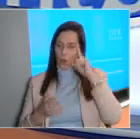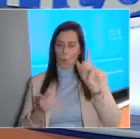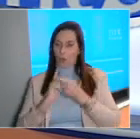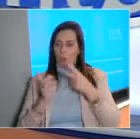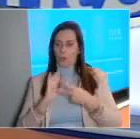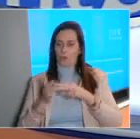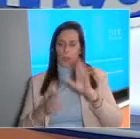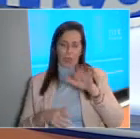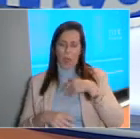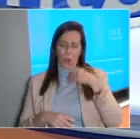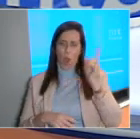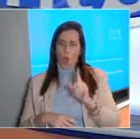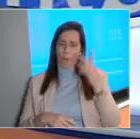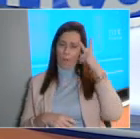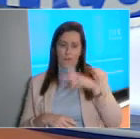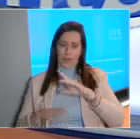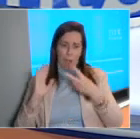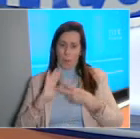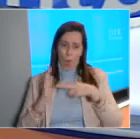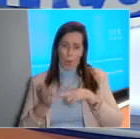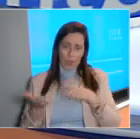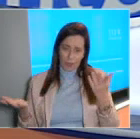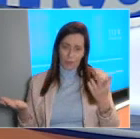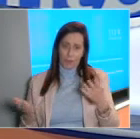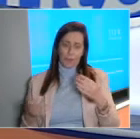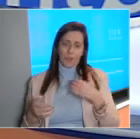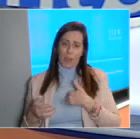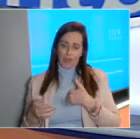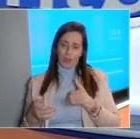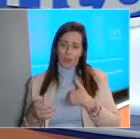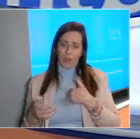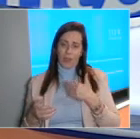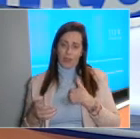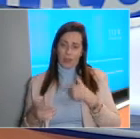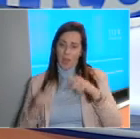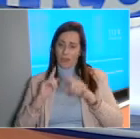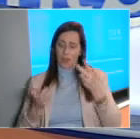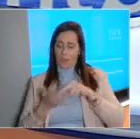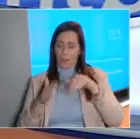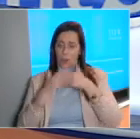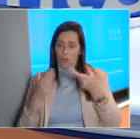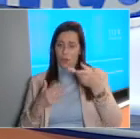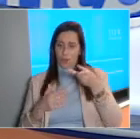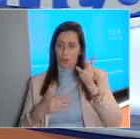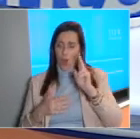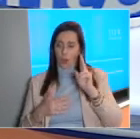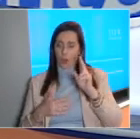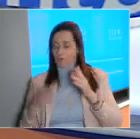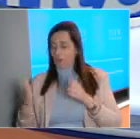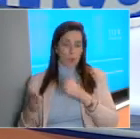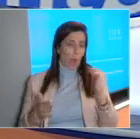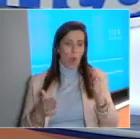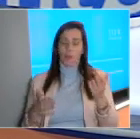פרשן פוליטי, ואני גם לא איזה מבין גדול בפוליטיקה. אתה יודע, אני לפעמים קם בבוקר יותר ימין, לפעמים קם יותר